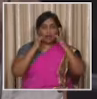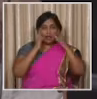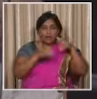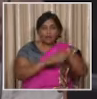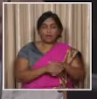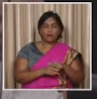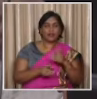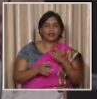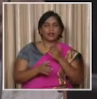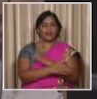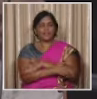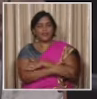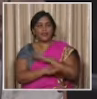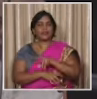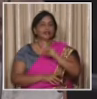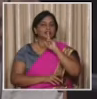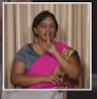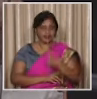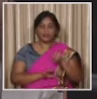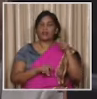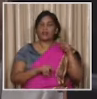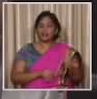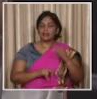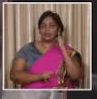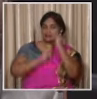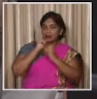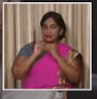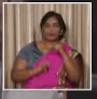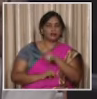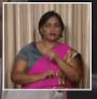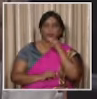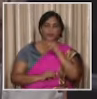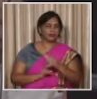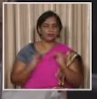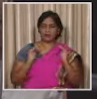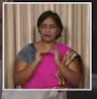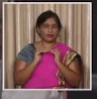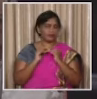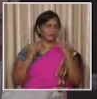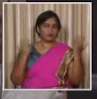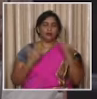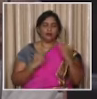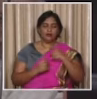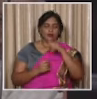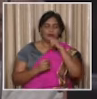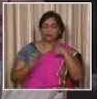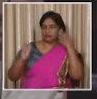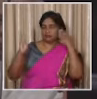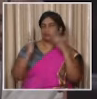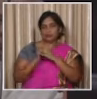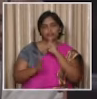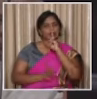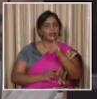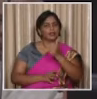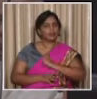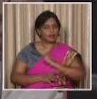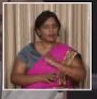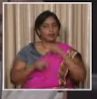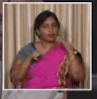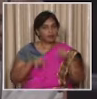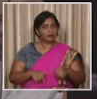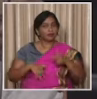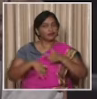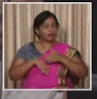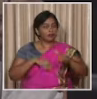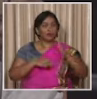ඉන්ටර්වල් එකක් කියලා ඔවුන් කියන්නේ. ඒ විවේචනයේ කිසිදු පදනමක් නැති බව මම අවධානය කරන්න කැමතියි. අප මේ වන